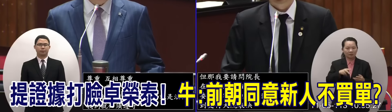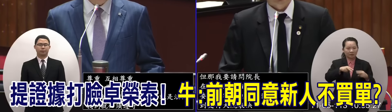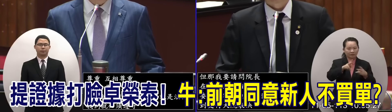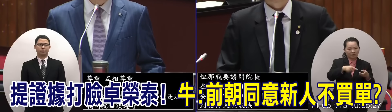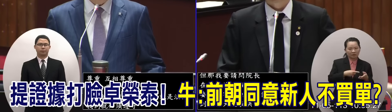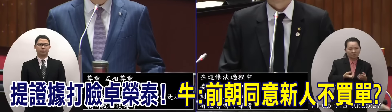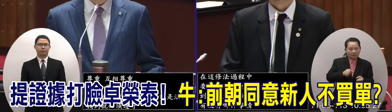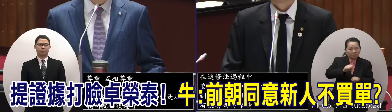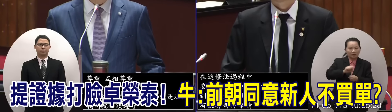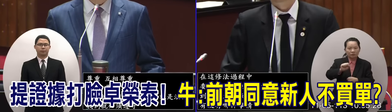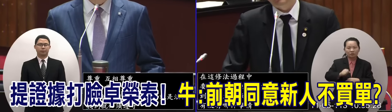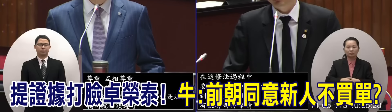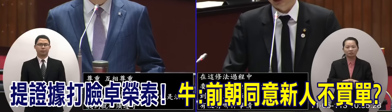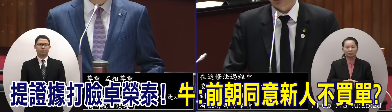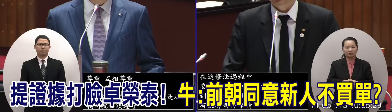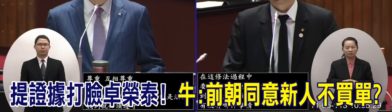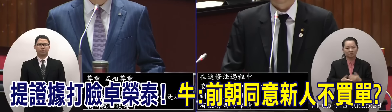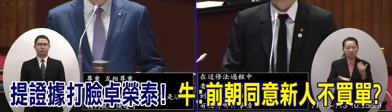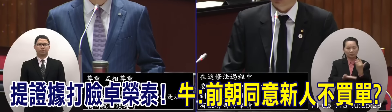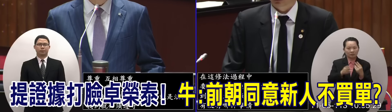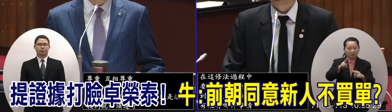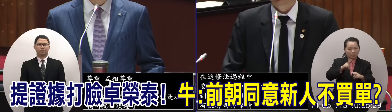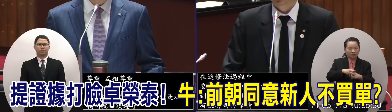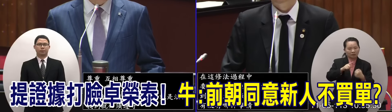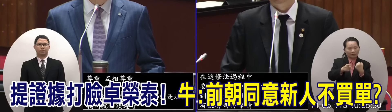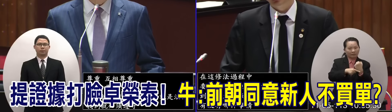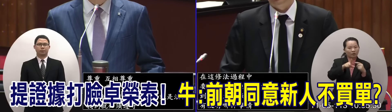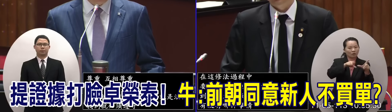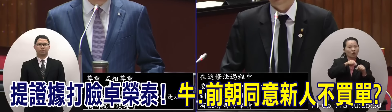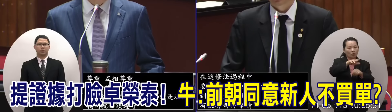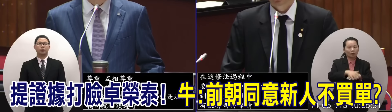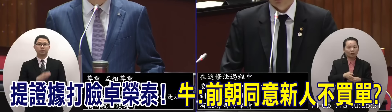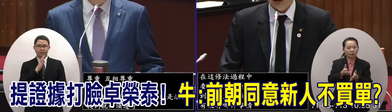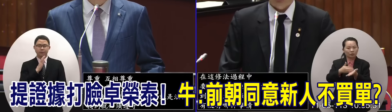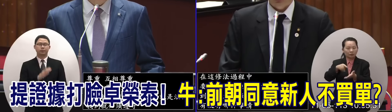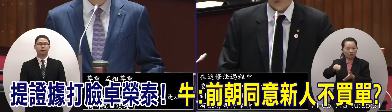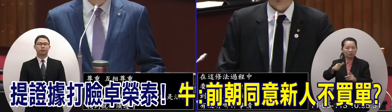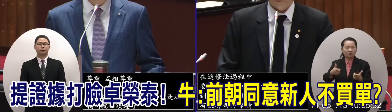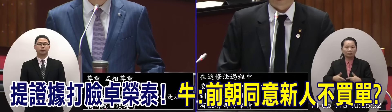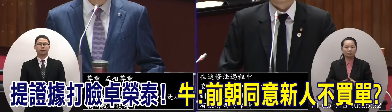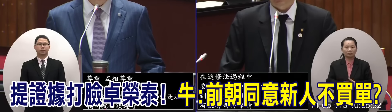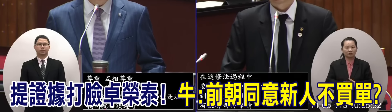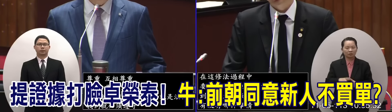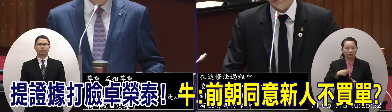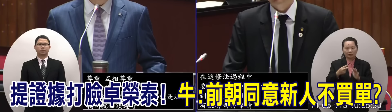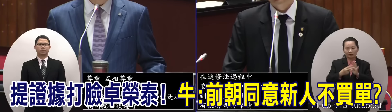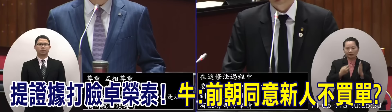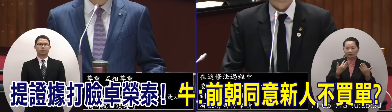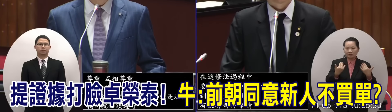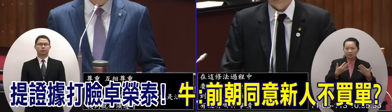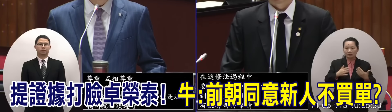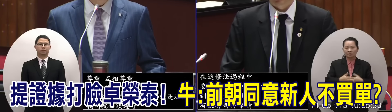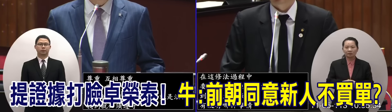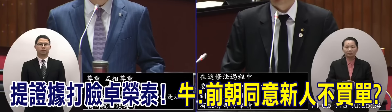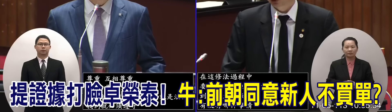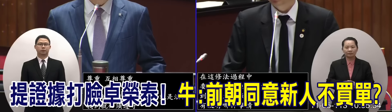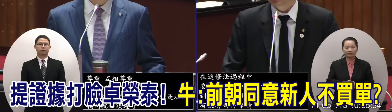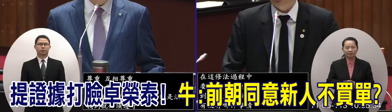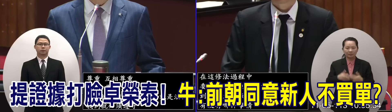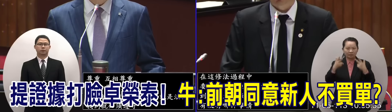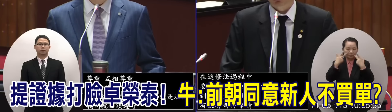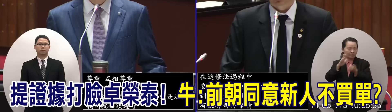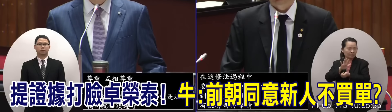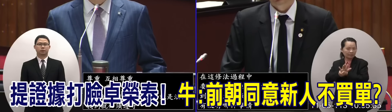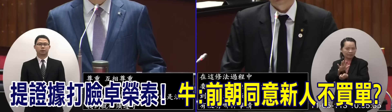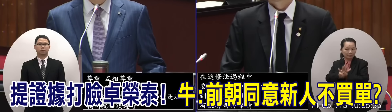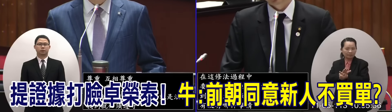之支出，这本席同意啊。但《禁罚补偿条例》是法律案嘛，也不是预算案，对不对？本席要花这么多时间把它讲清楚，不只是因为要帮我们的原住民弟